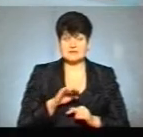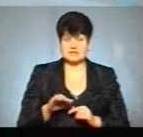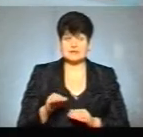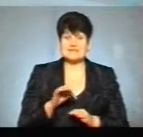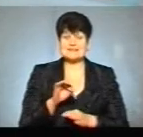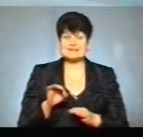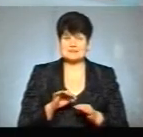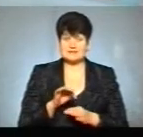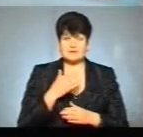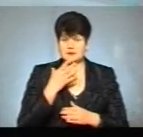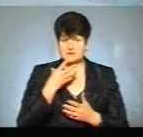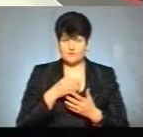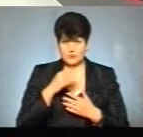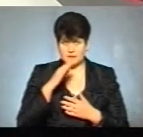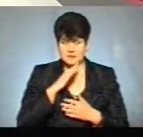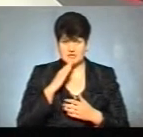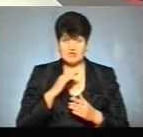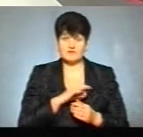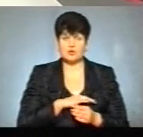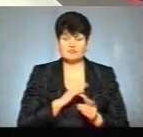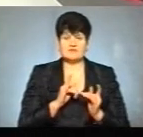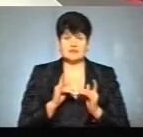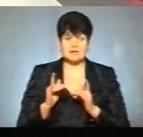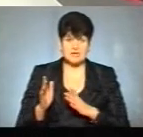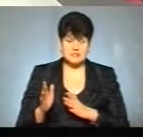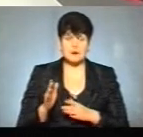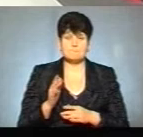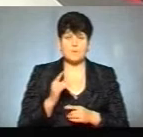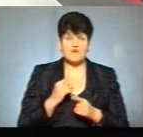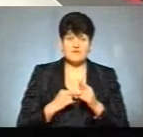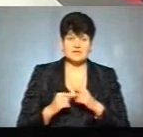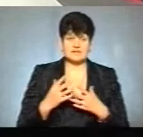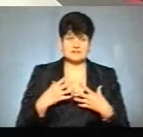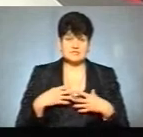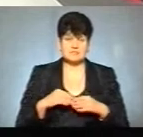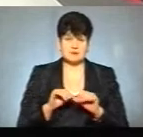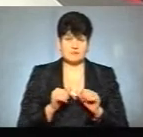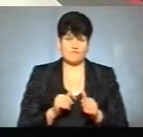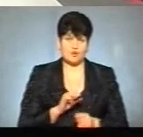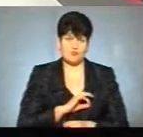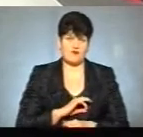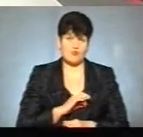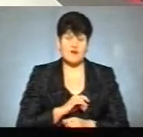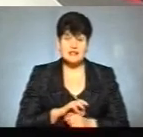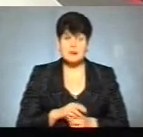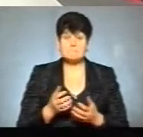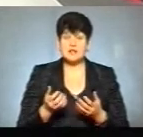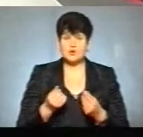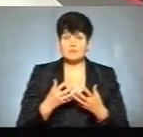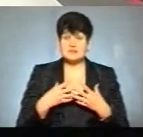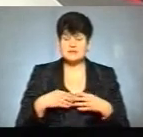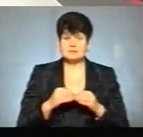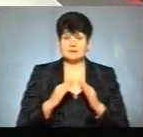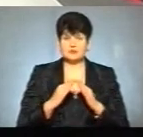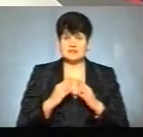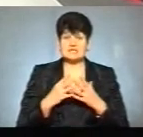не мають своїх батьків, які вони поверталися в сімейні форми виховання. Тобто прийомні сім'ї і будинки